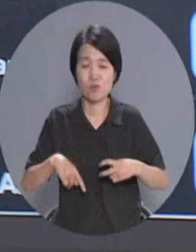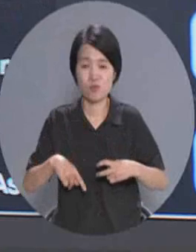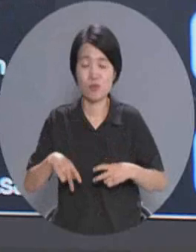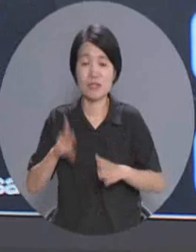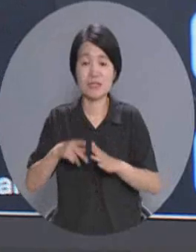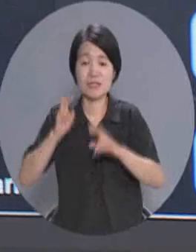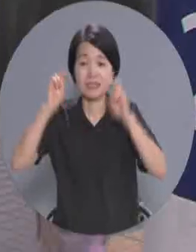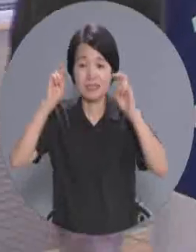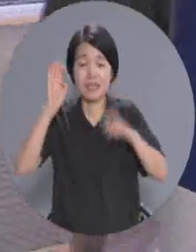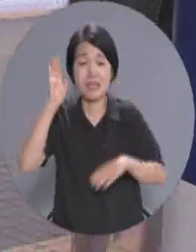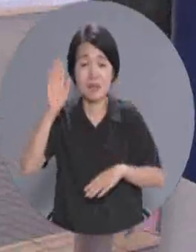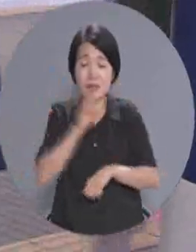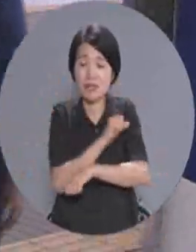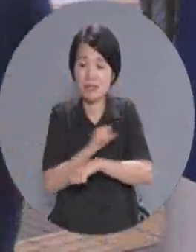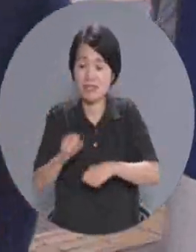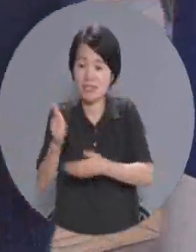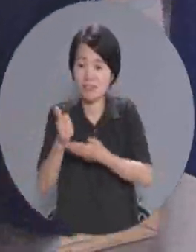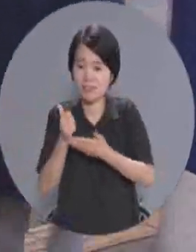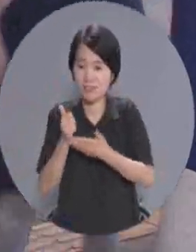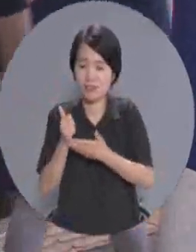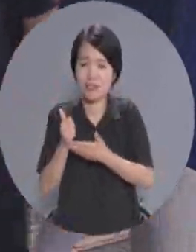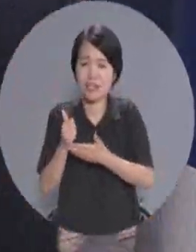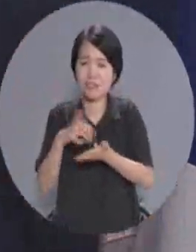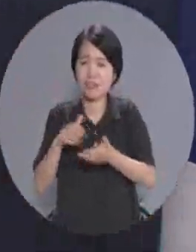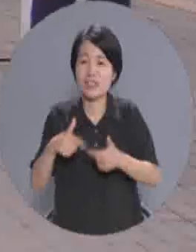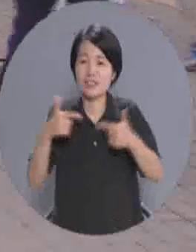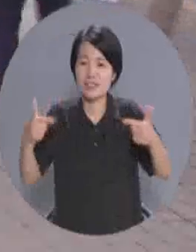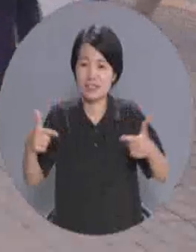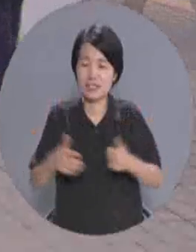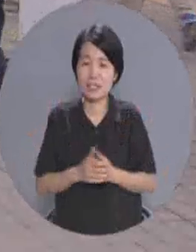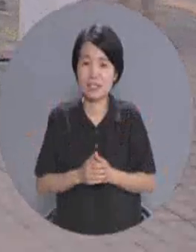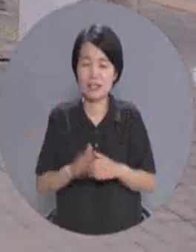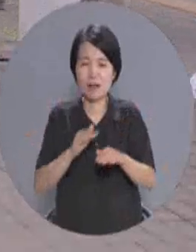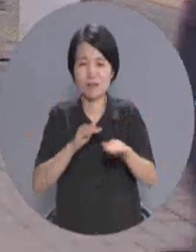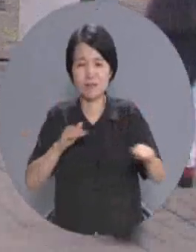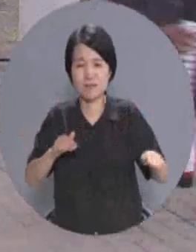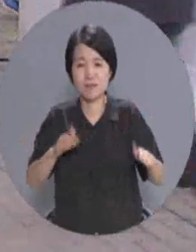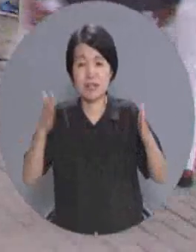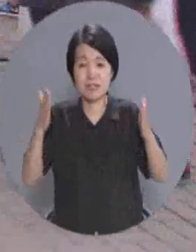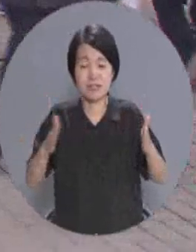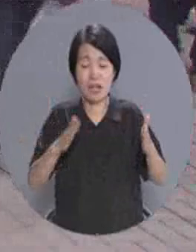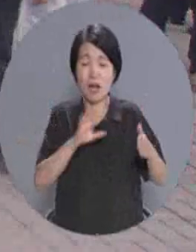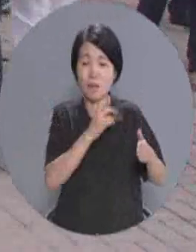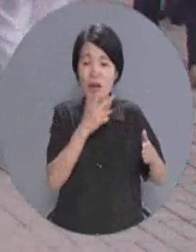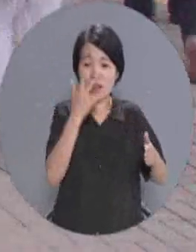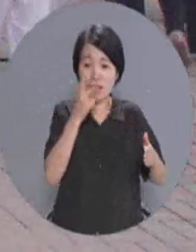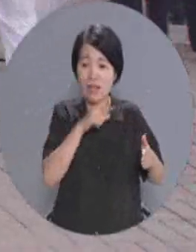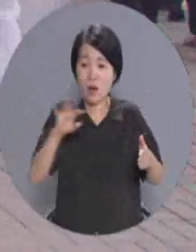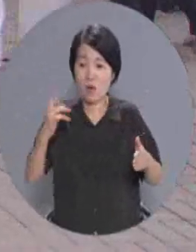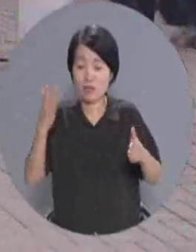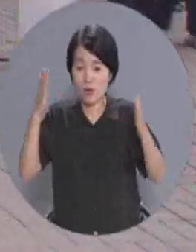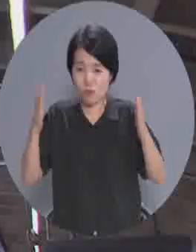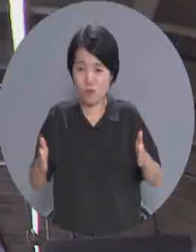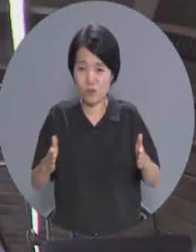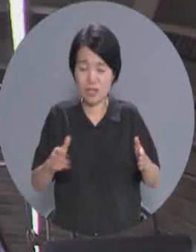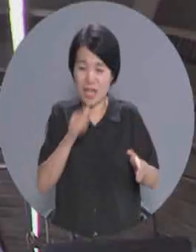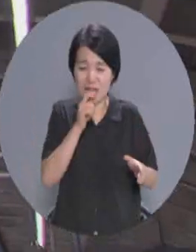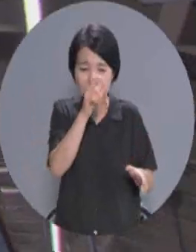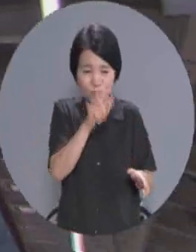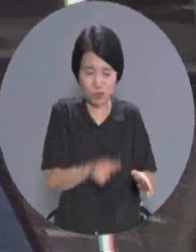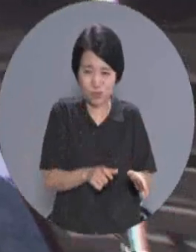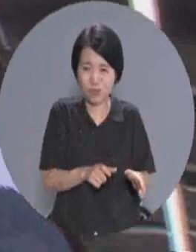코레일은 앞으로 SRT 승객이 늘어날 것으로 보고 병목 현상이 발생하고 있는 평택 오송 구간의 선로